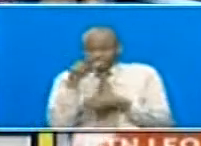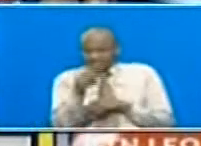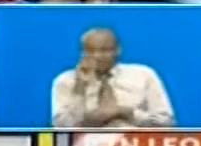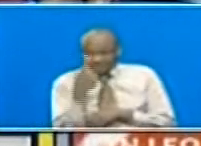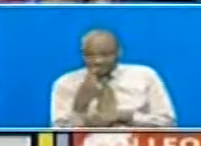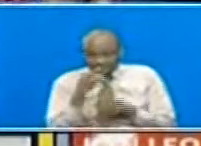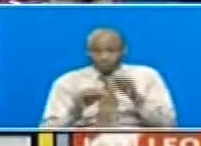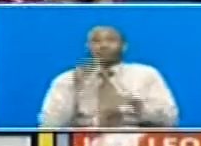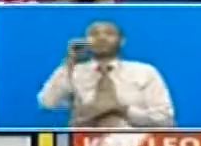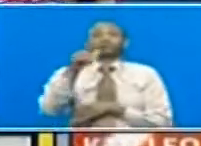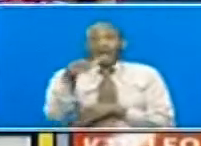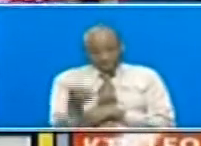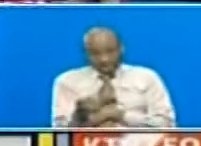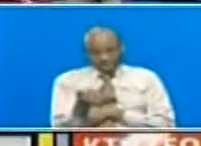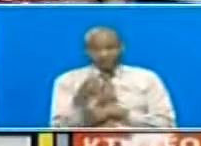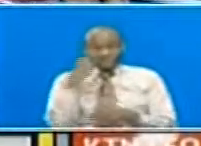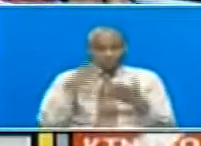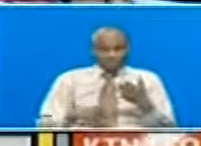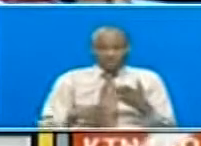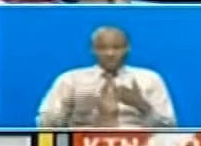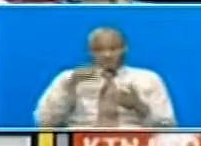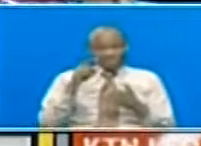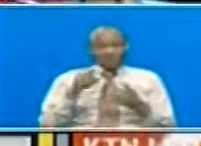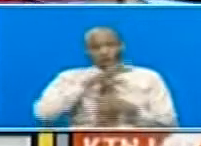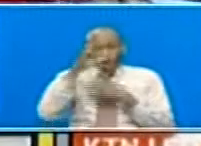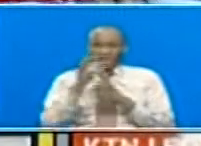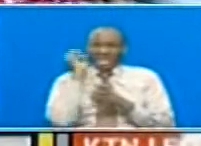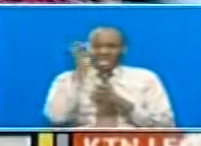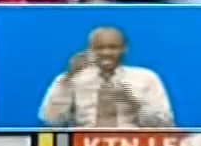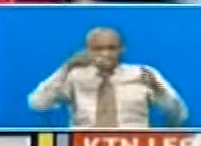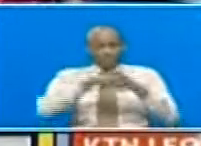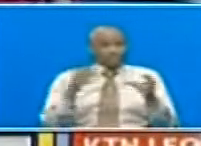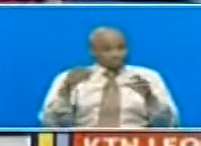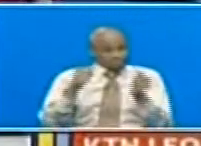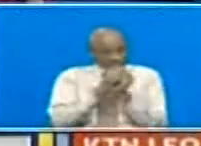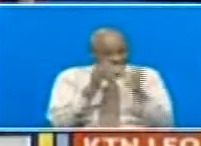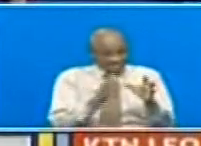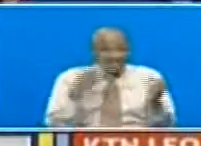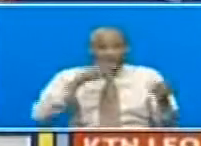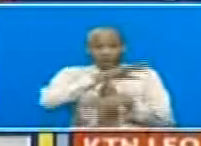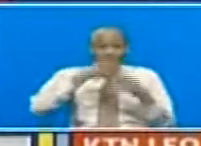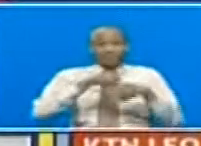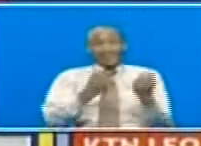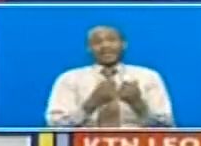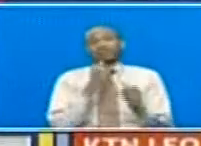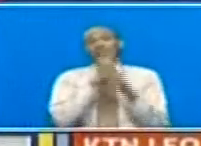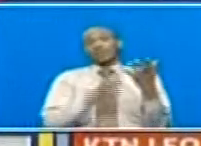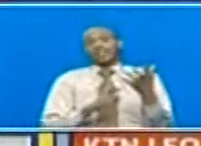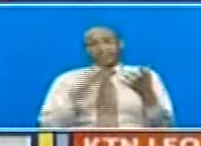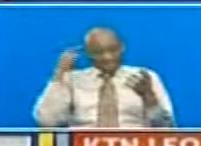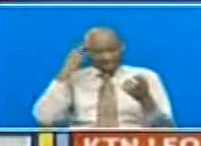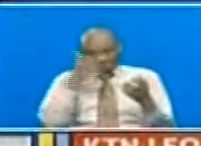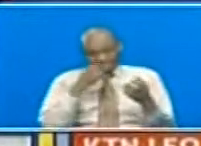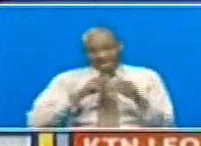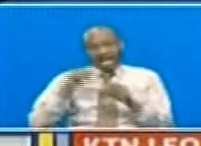zaidi. Na kama tunavyosema, mtu uweke mayai yako yote kwenye kapu moja. Yakivunjika basi itakuwa ni hivyo. Lakini